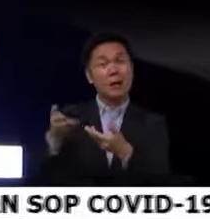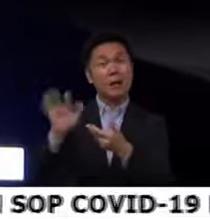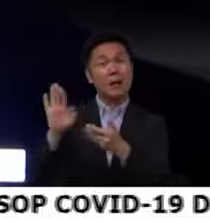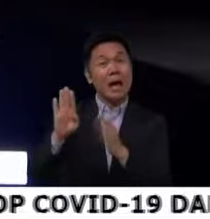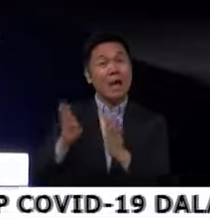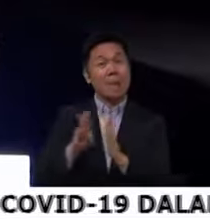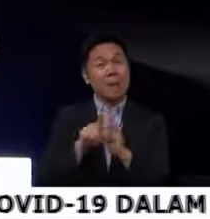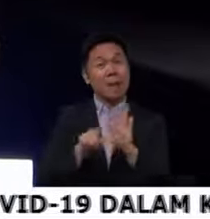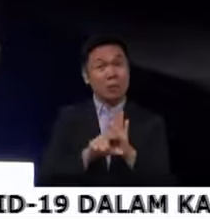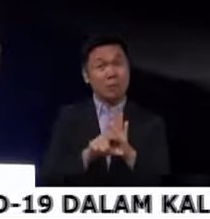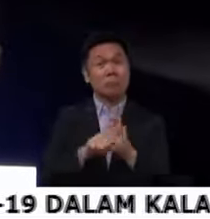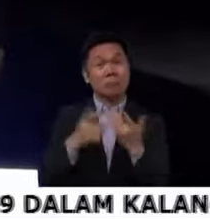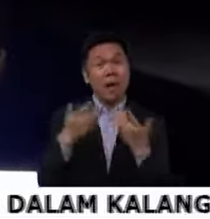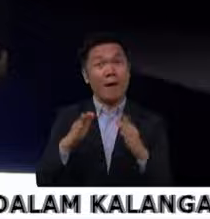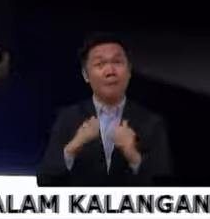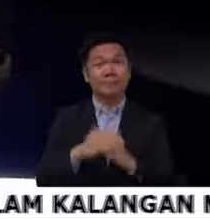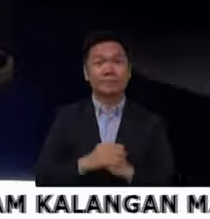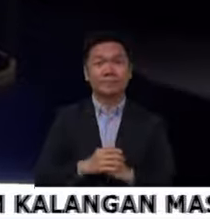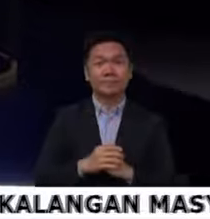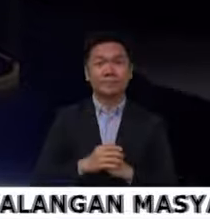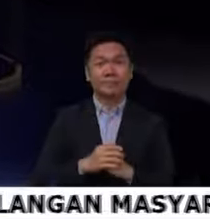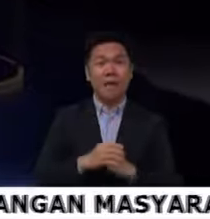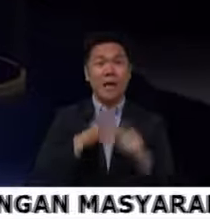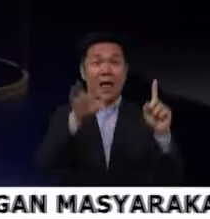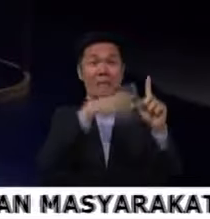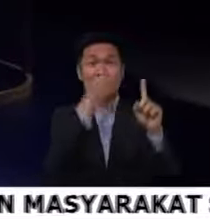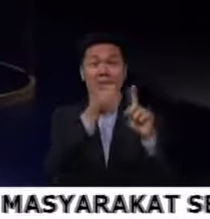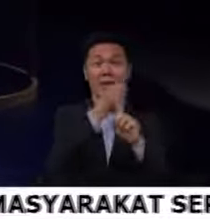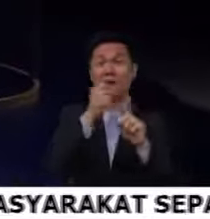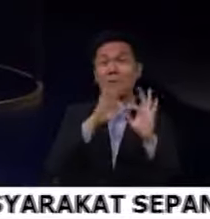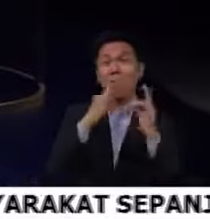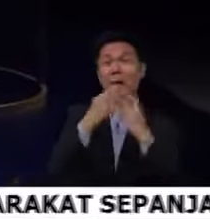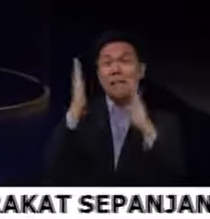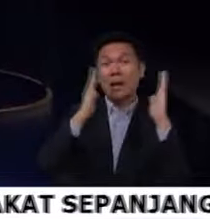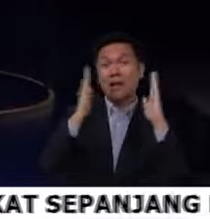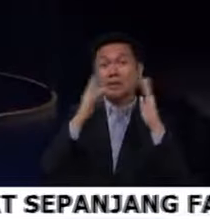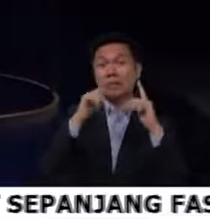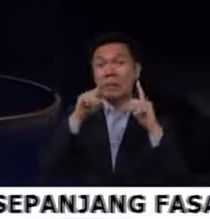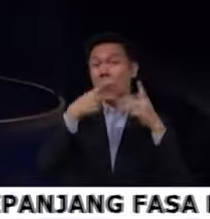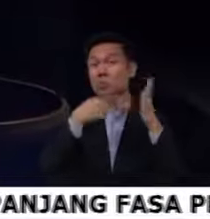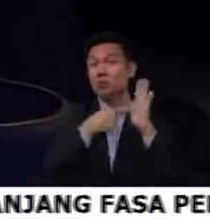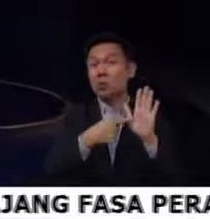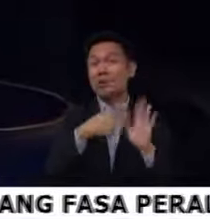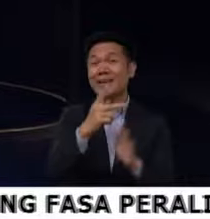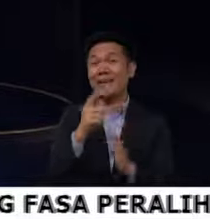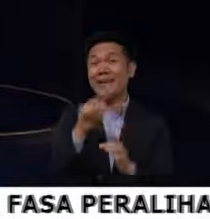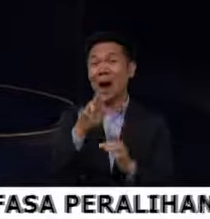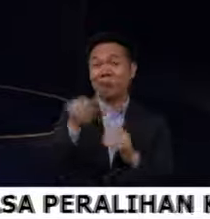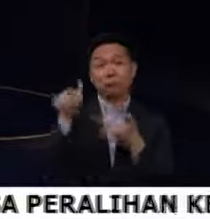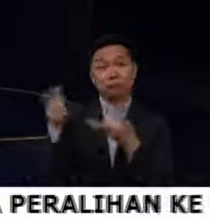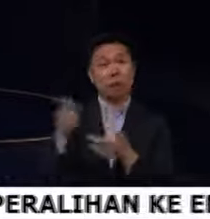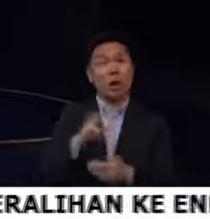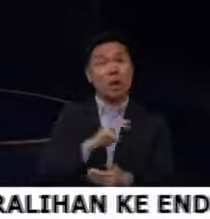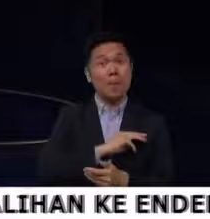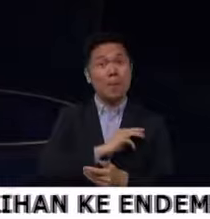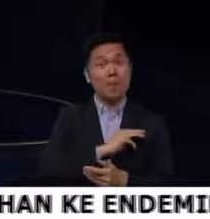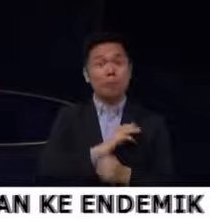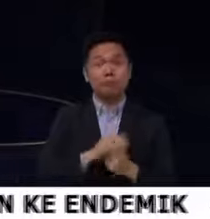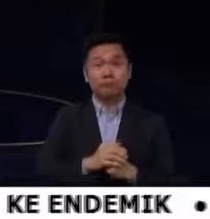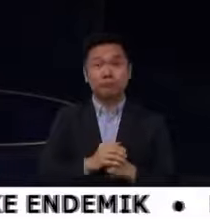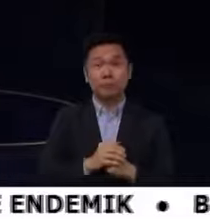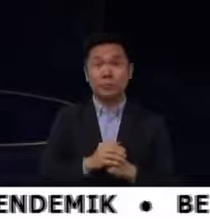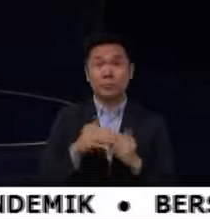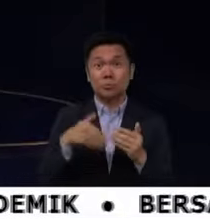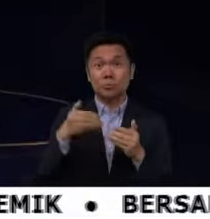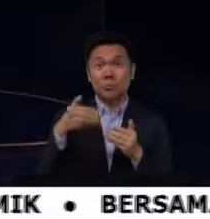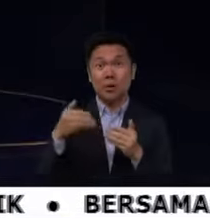belakangnya Allah selepas ah aspirasi keluarga w100 hari itu digambarkan pencapaian GTA Kementerian ini 100 100